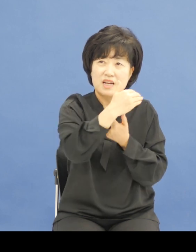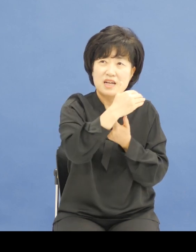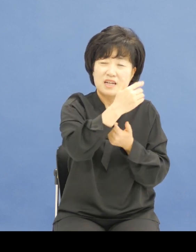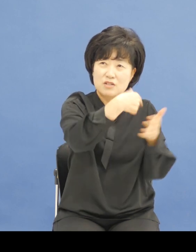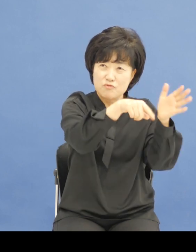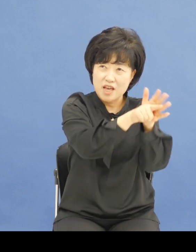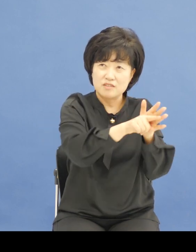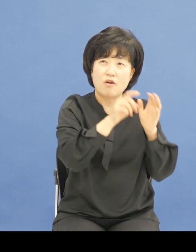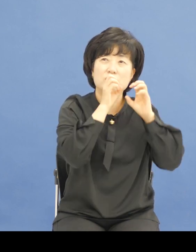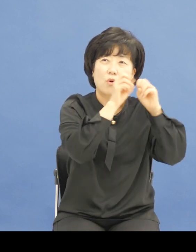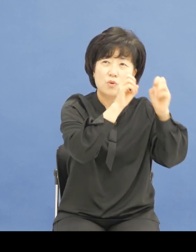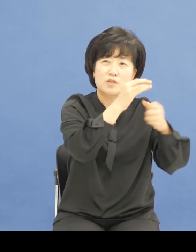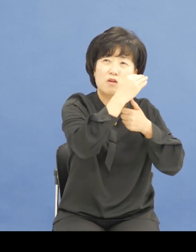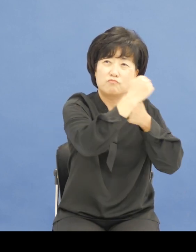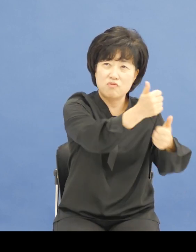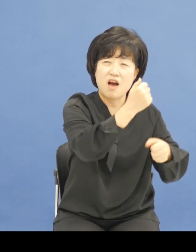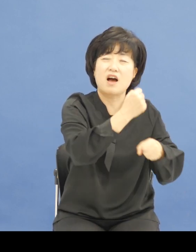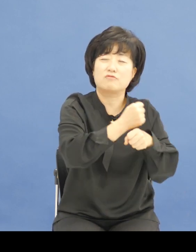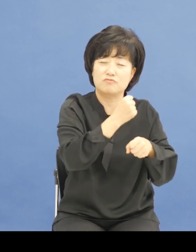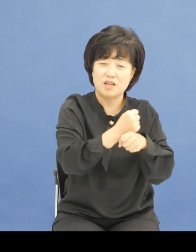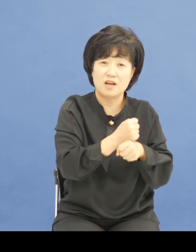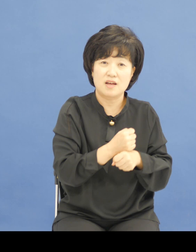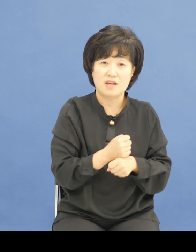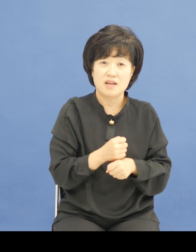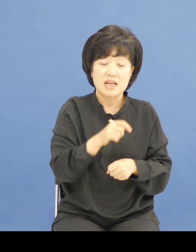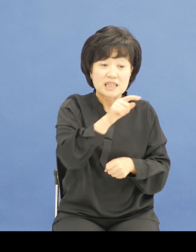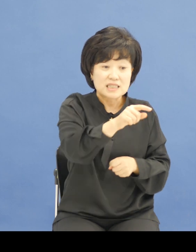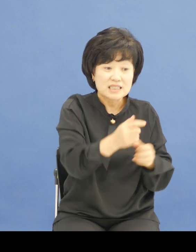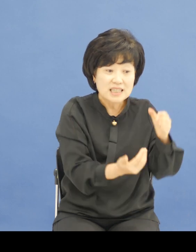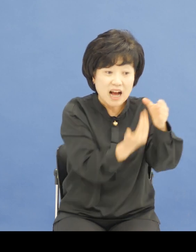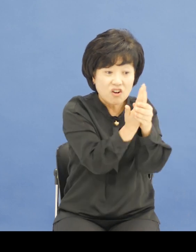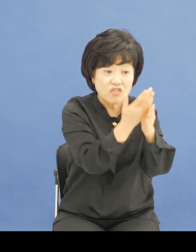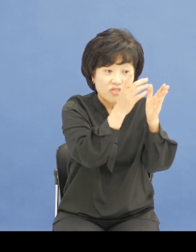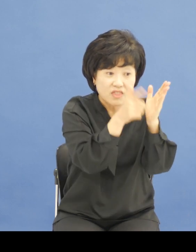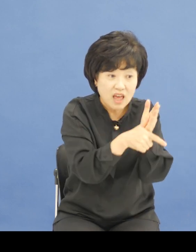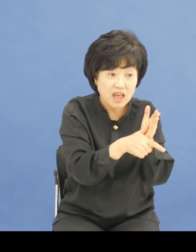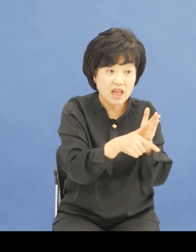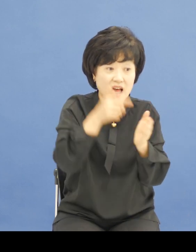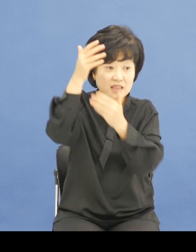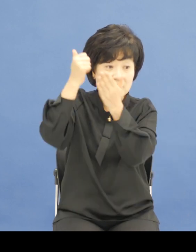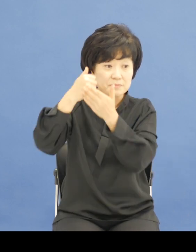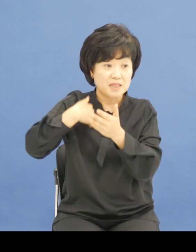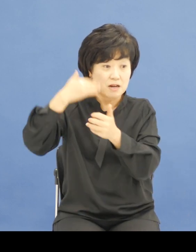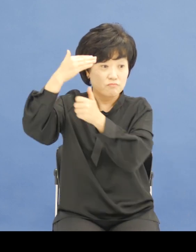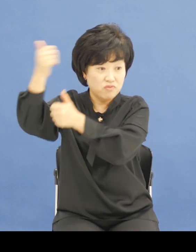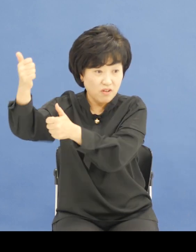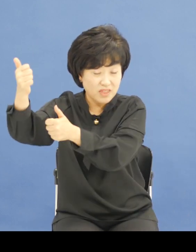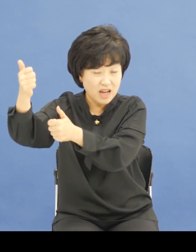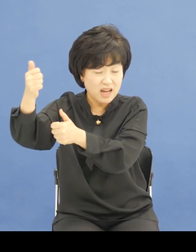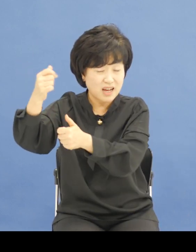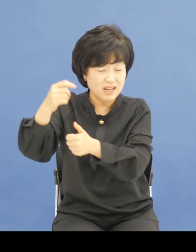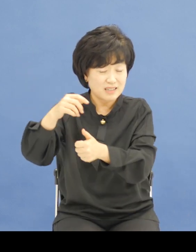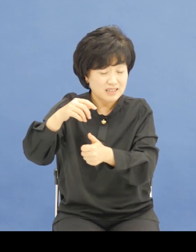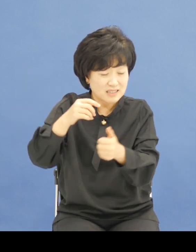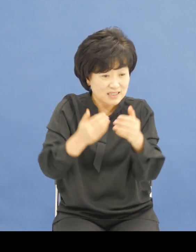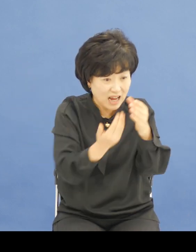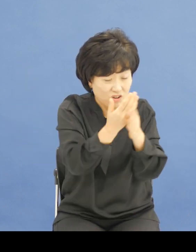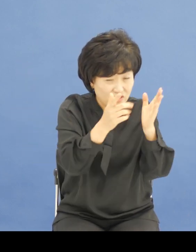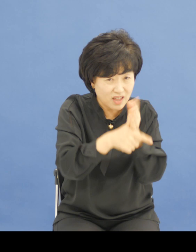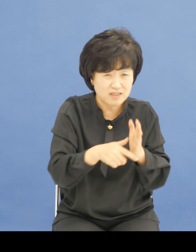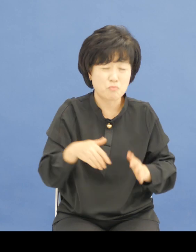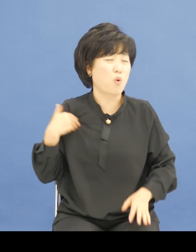잘 모르겠어요. 네. 나중에 세월이 지나고 하면은 그때 하나님이 나를 이쪽으로 위험에서